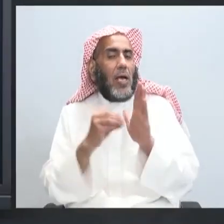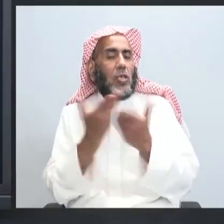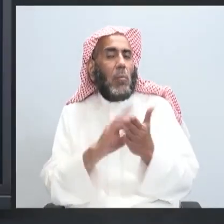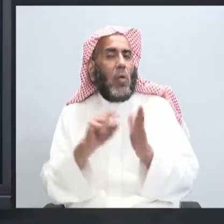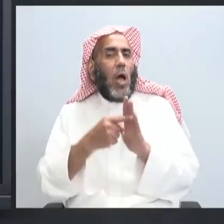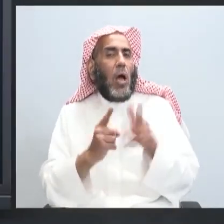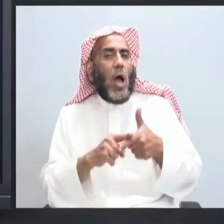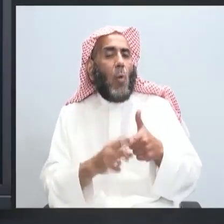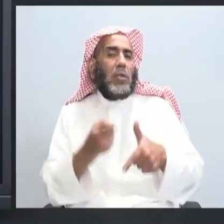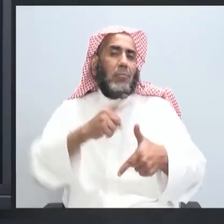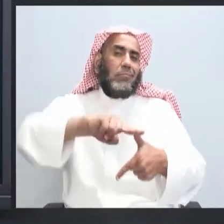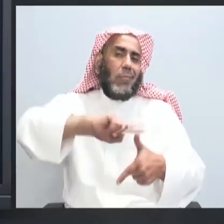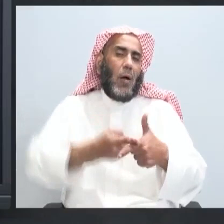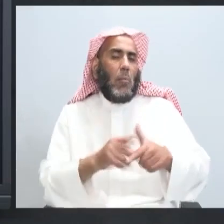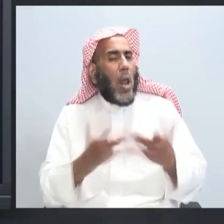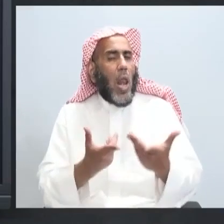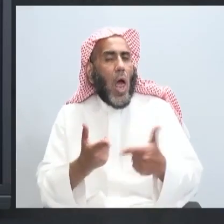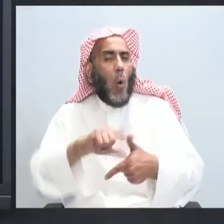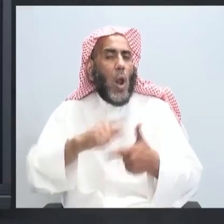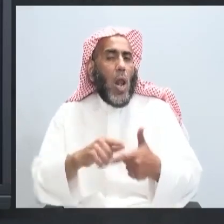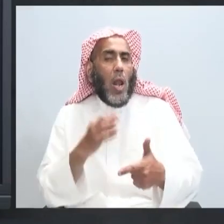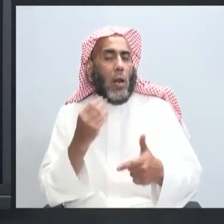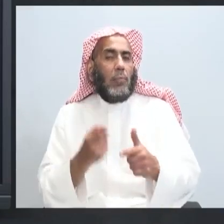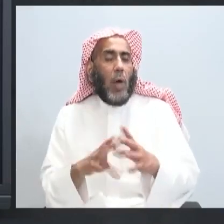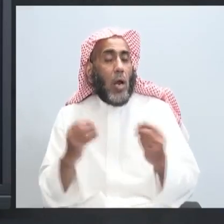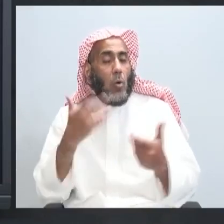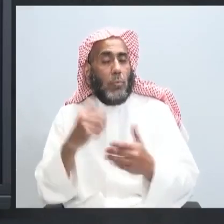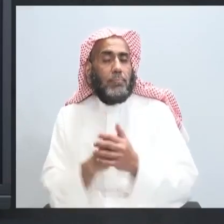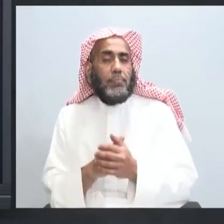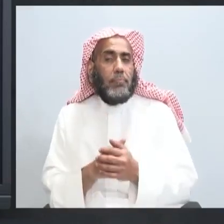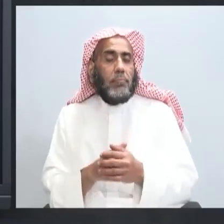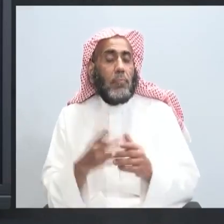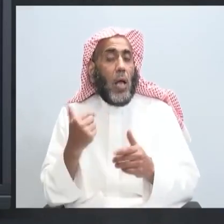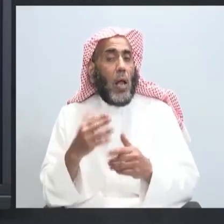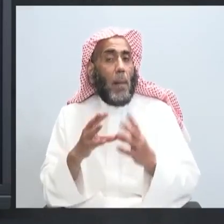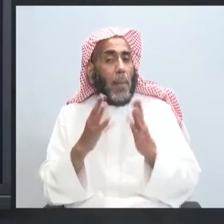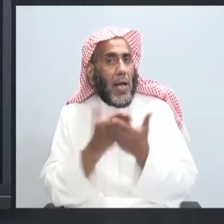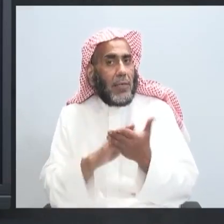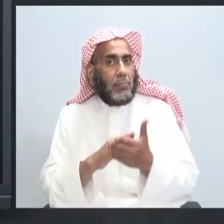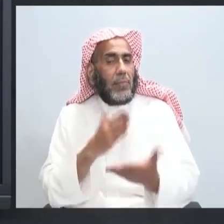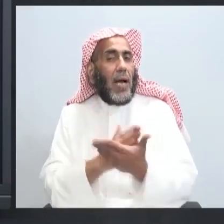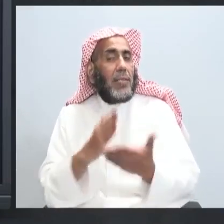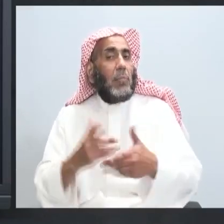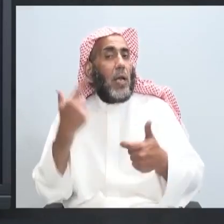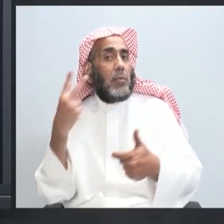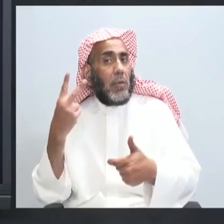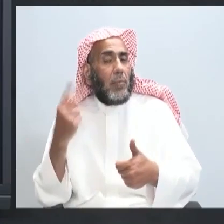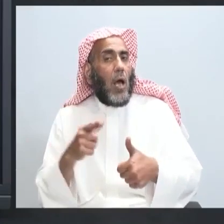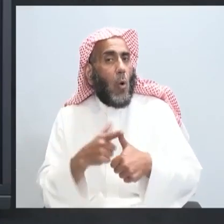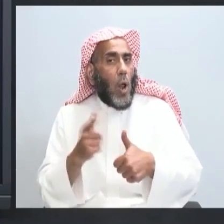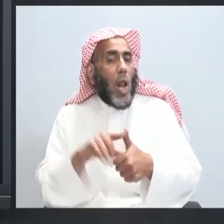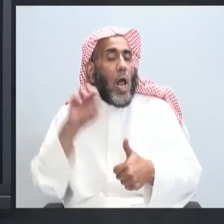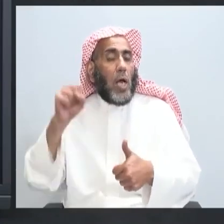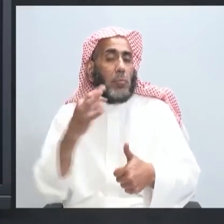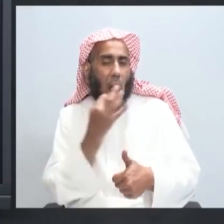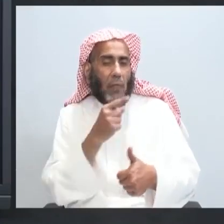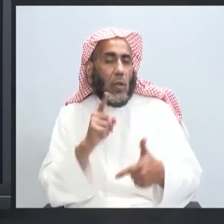ان معاجم الموضوعات اتت قبل معاجم الالفاظ ما رايكم لما تحدثنا عن المعاجم وذكرنا انها تنقسم الى قسمين قسم يختص